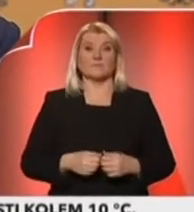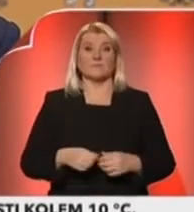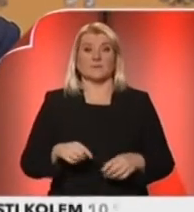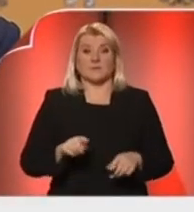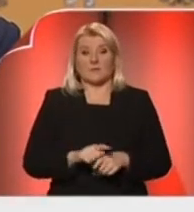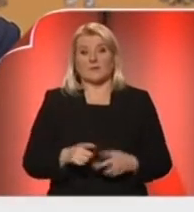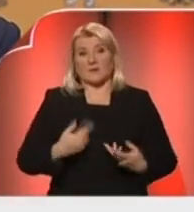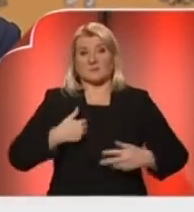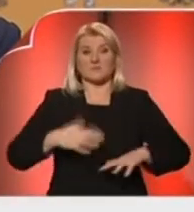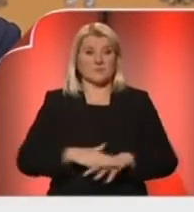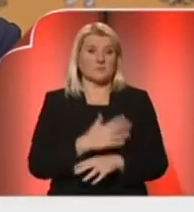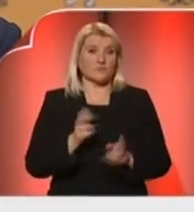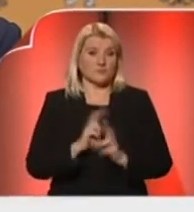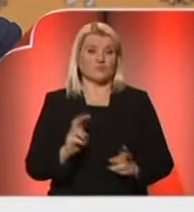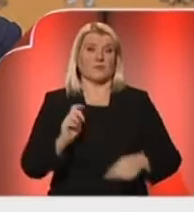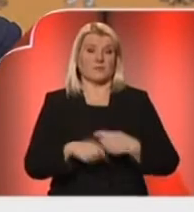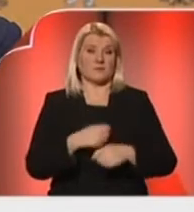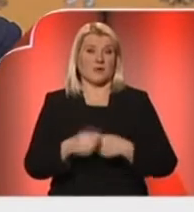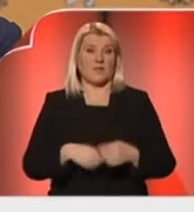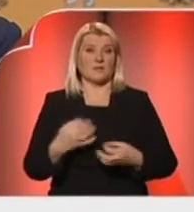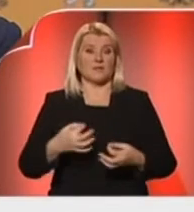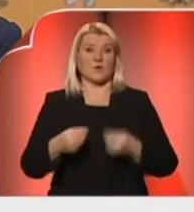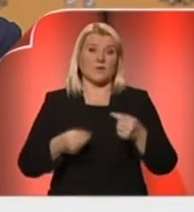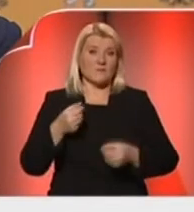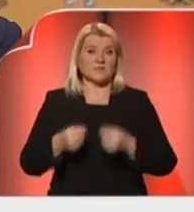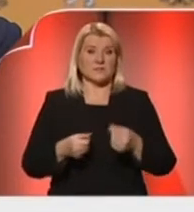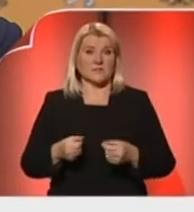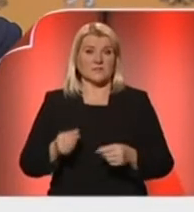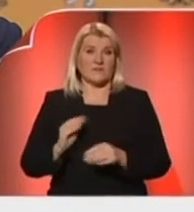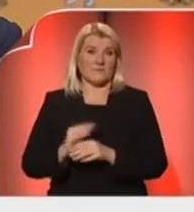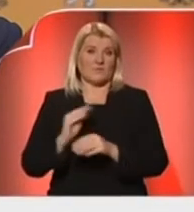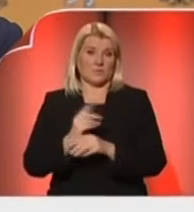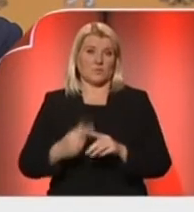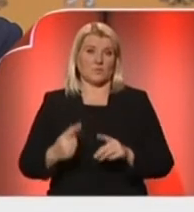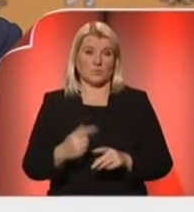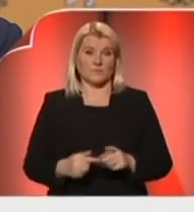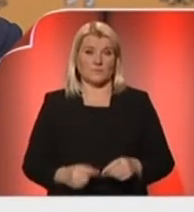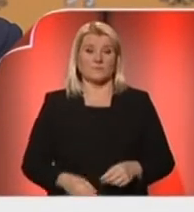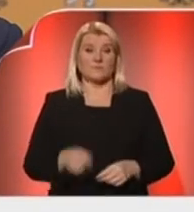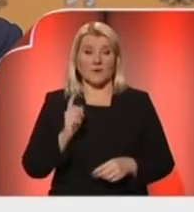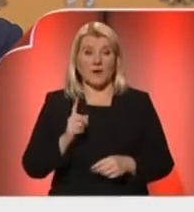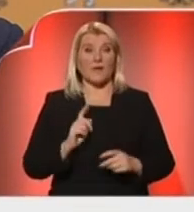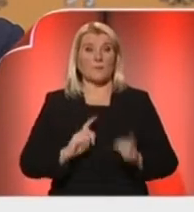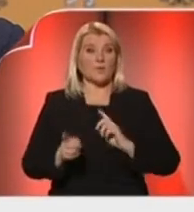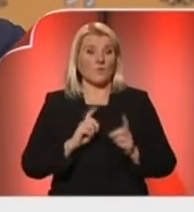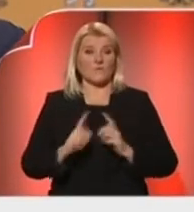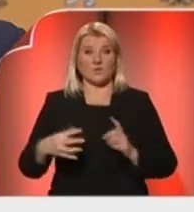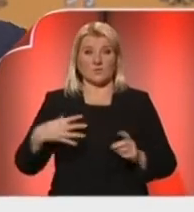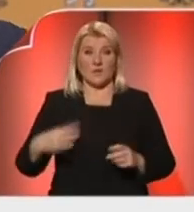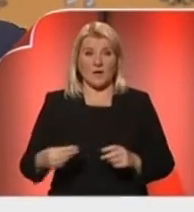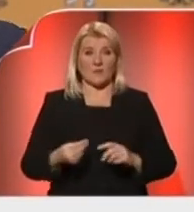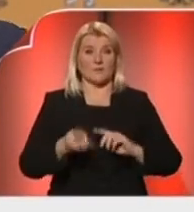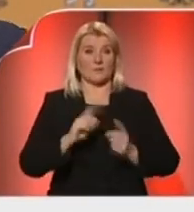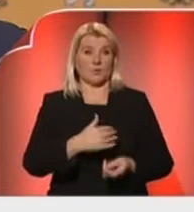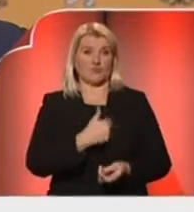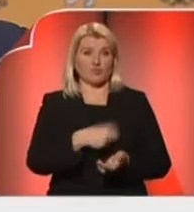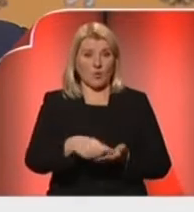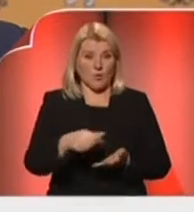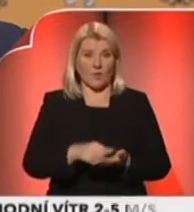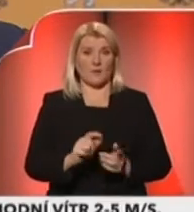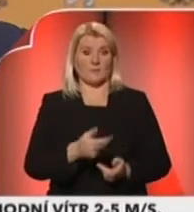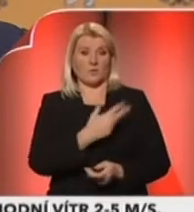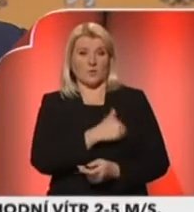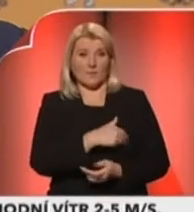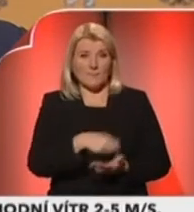můžeme dál rozvíjet některé investiční věci. Jinak na provozní náklady jako takové do škol, do nemocnic,